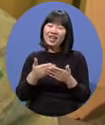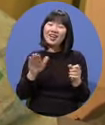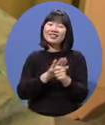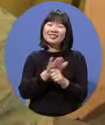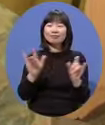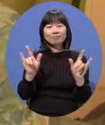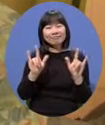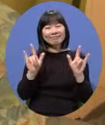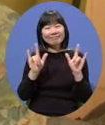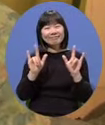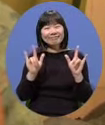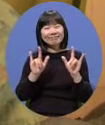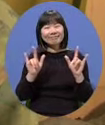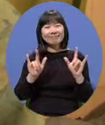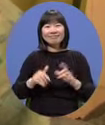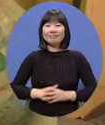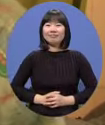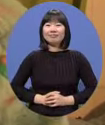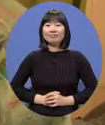사랑해요.